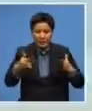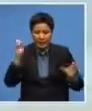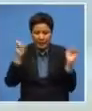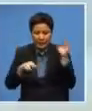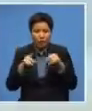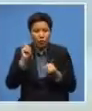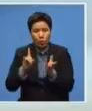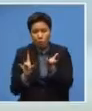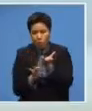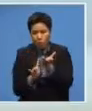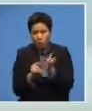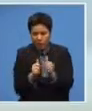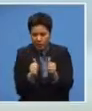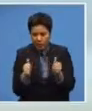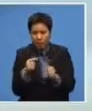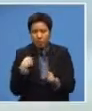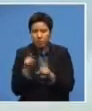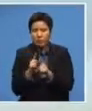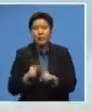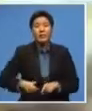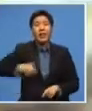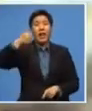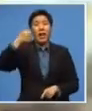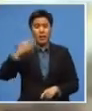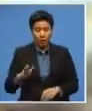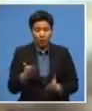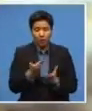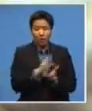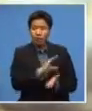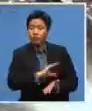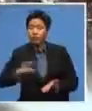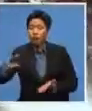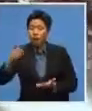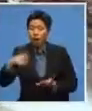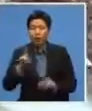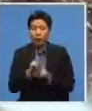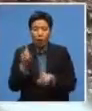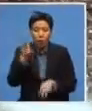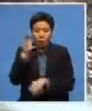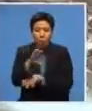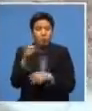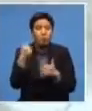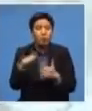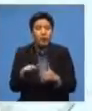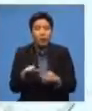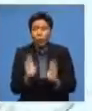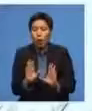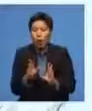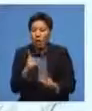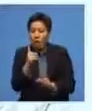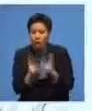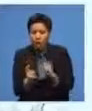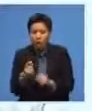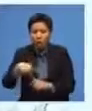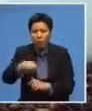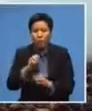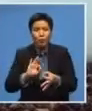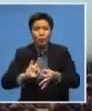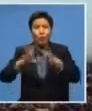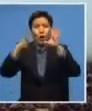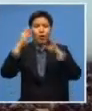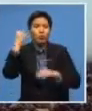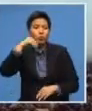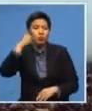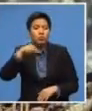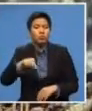ก็ต้องมีคุณภาพไม่ใช่ประมูลไปแล้วไปแล้วก็ควบคุมไม่ได้นะรักษาไม่ได้แล้วก็ทำให้เกิดไฟไหม้เ